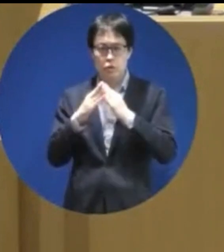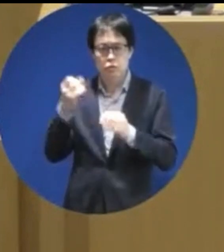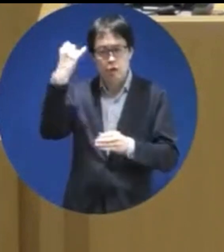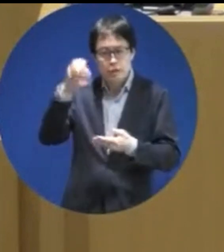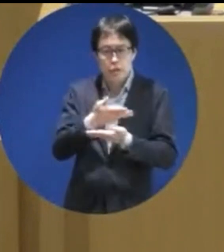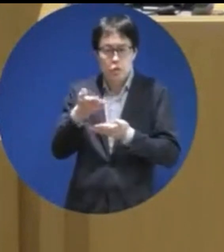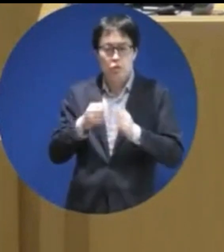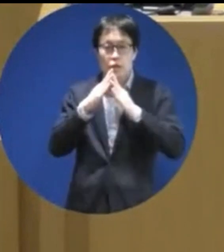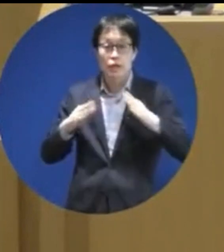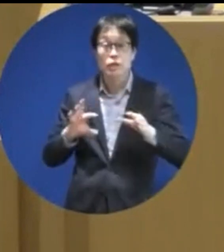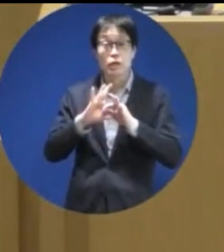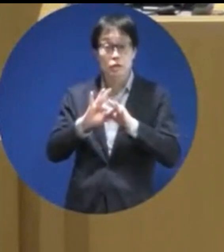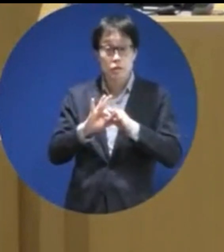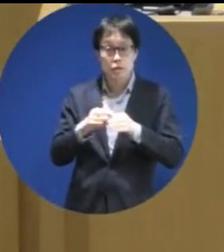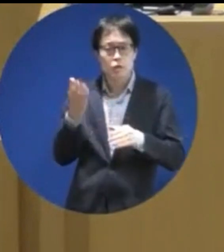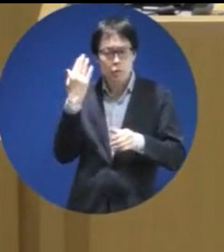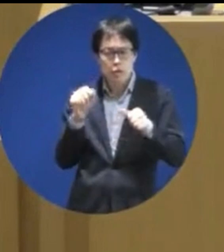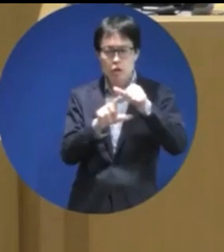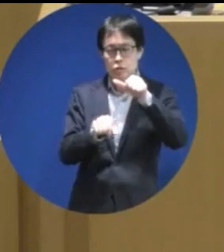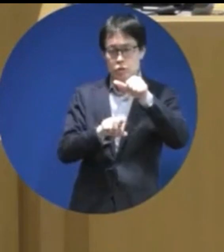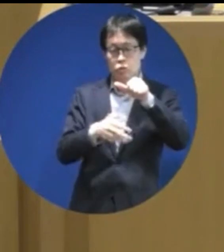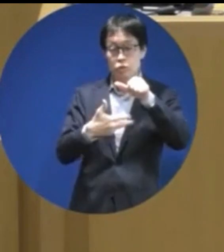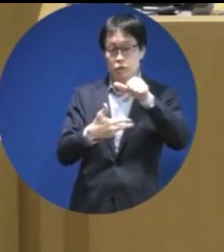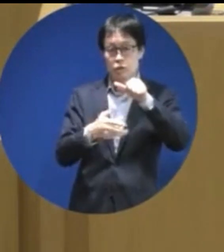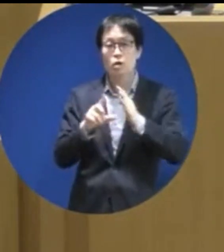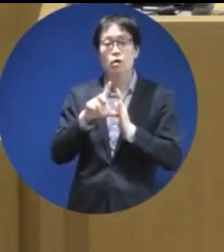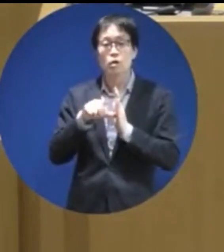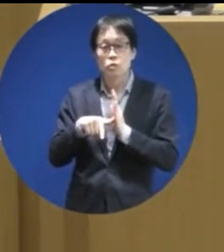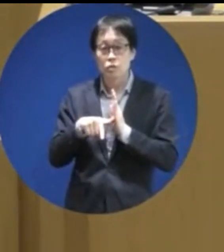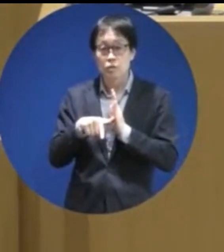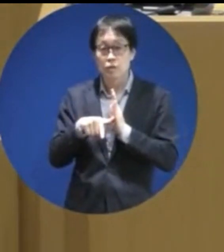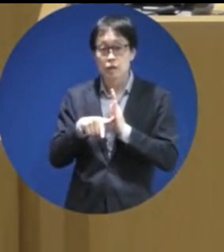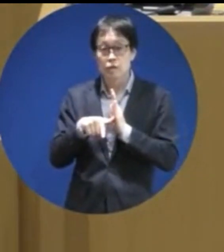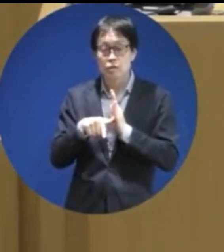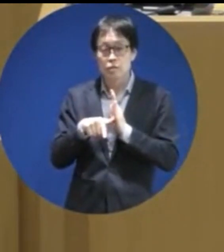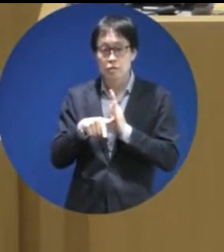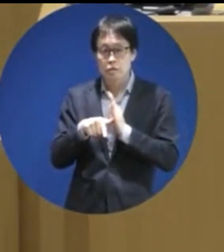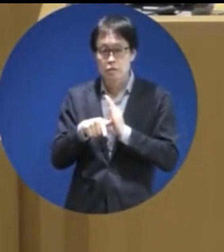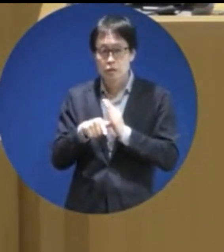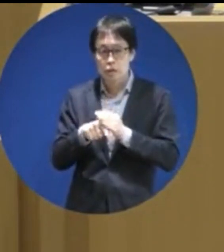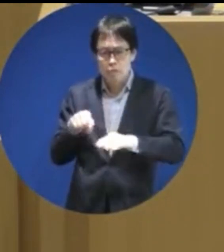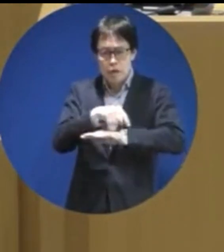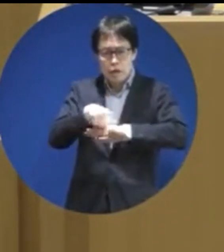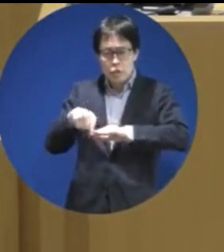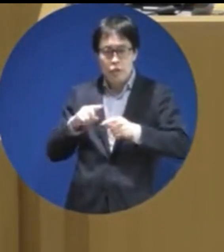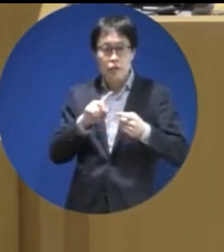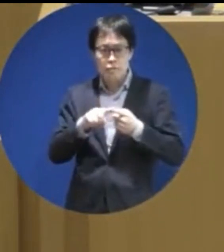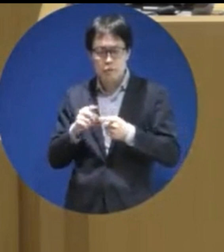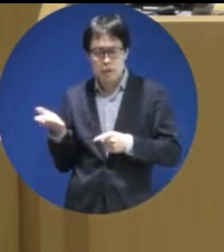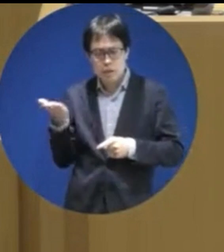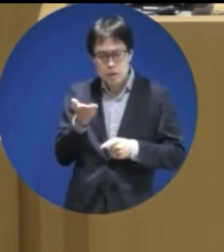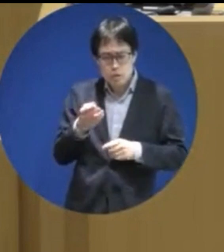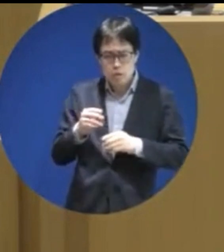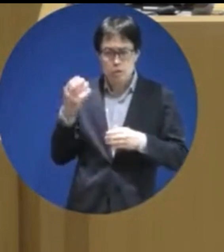関しまして、意見交換会5月18日の場では、計画もともと沿っていたロードマップ上に次の意見交換会は予